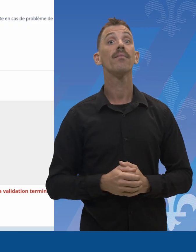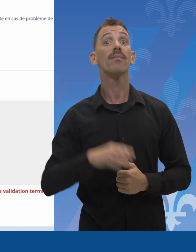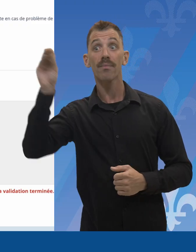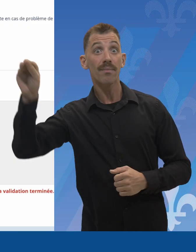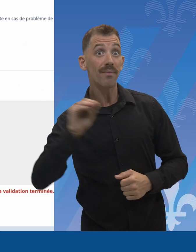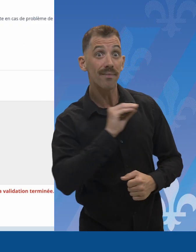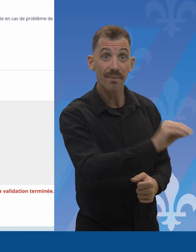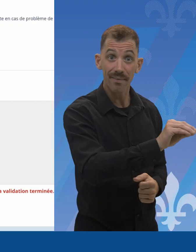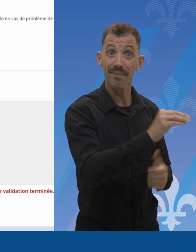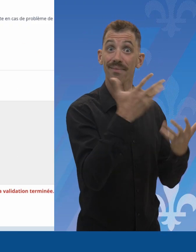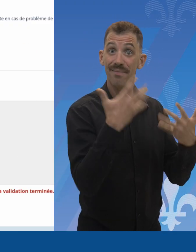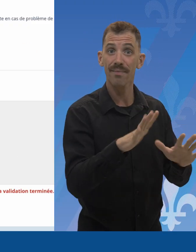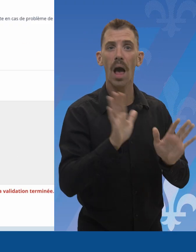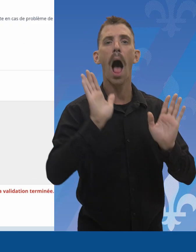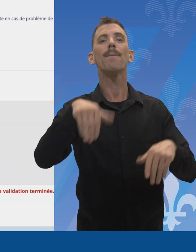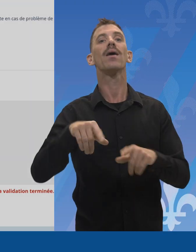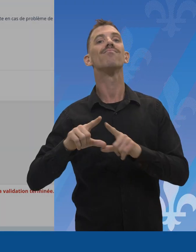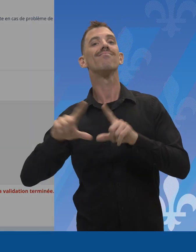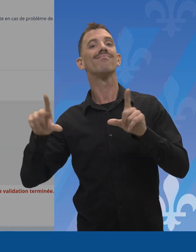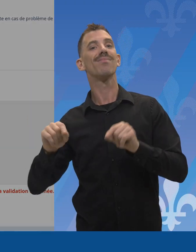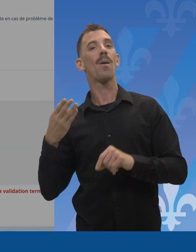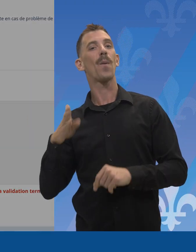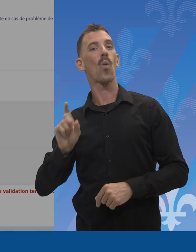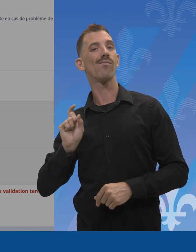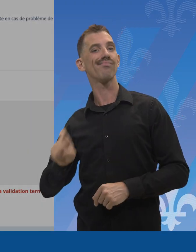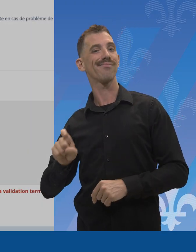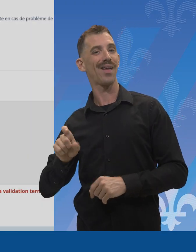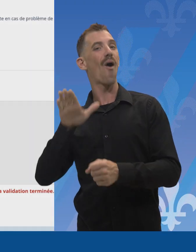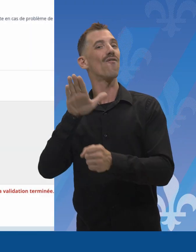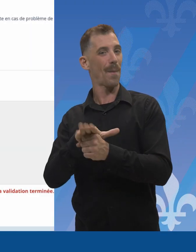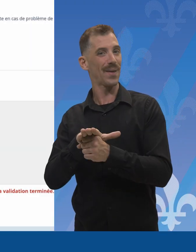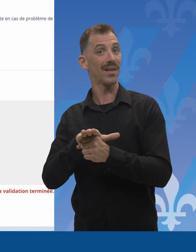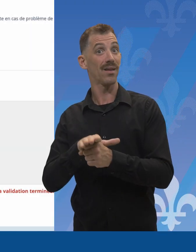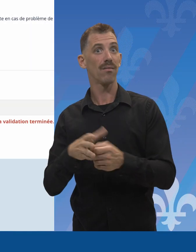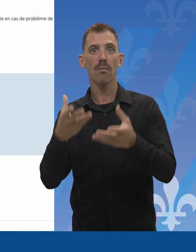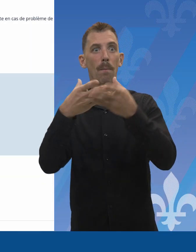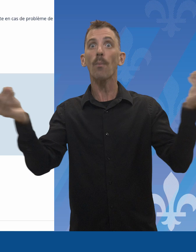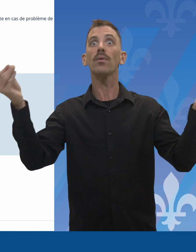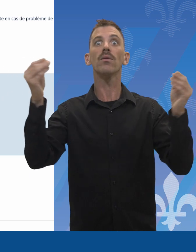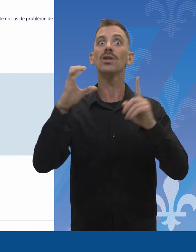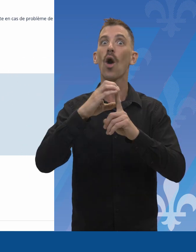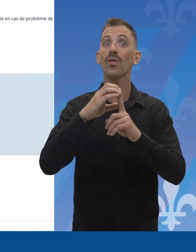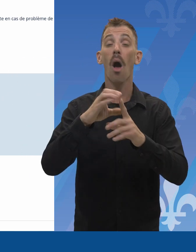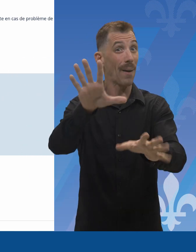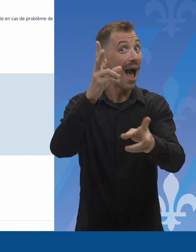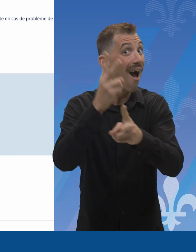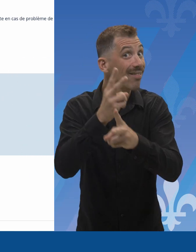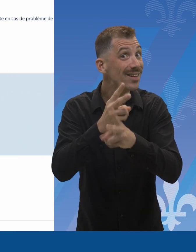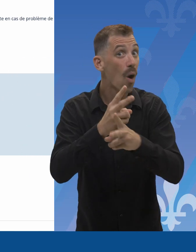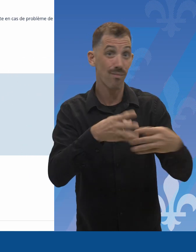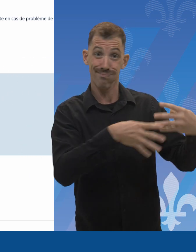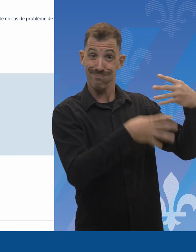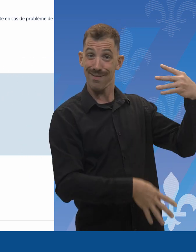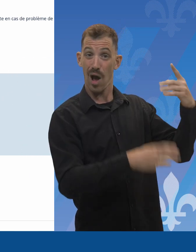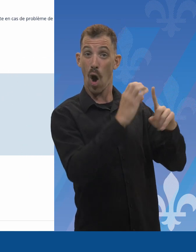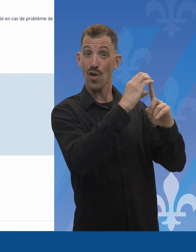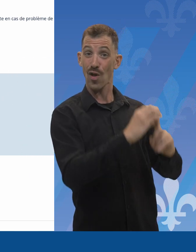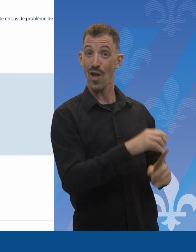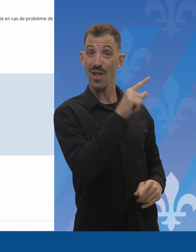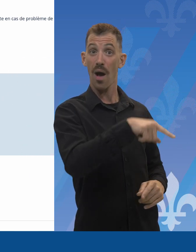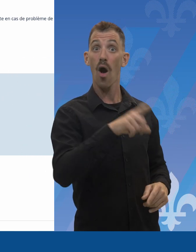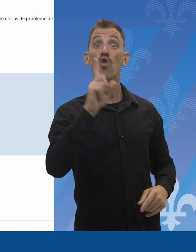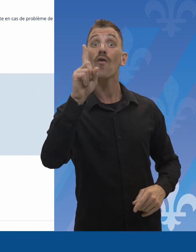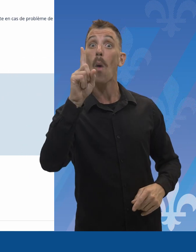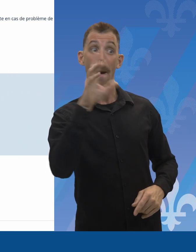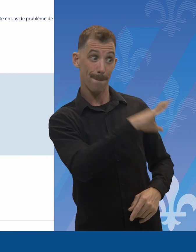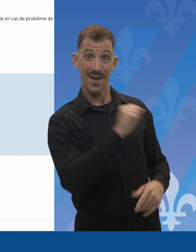façon sécuritaire. Une fois que vous cliquez sur le bouton « Confirmer », les codes ne sont plus visibles. Attention, chacun des codes